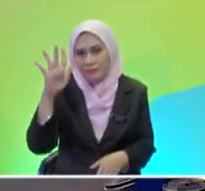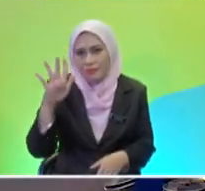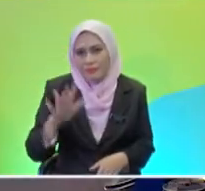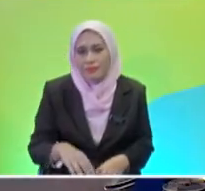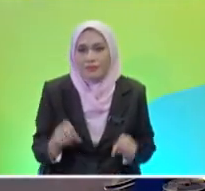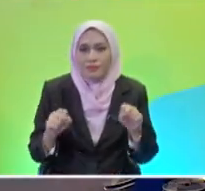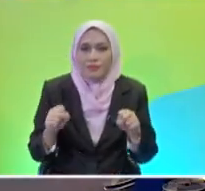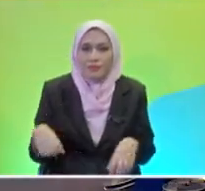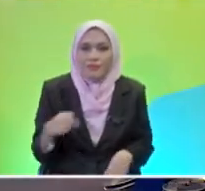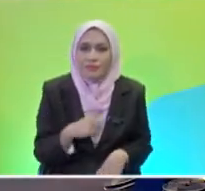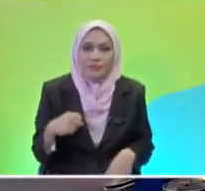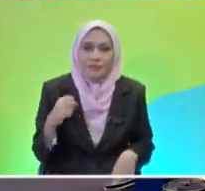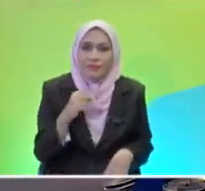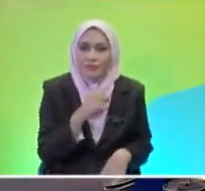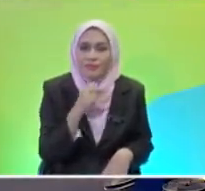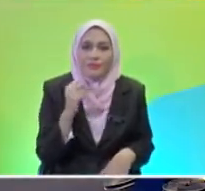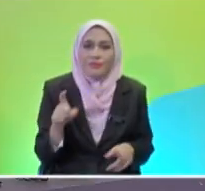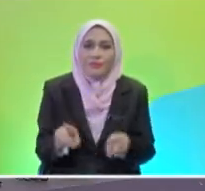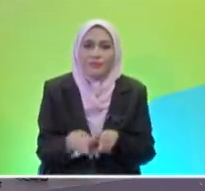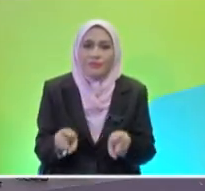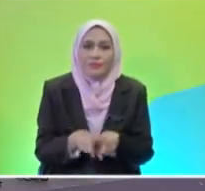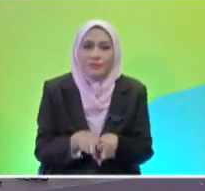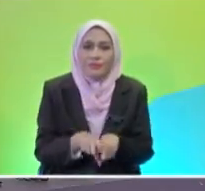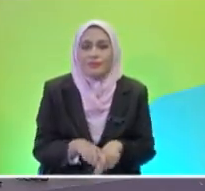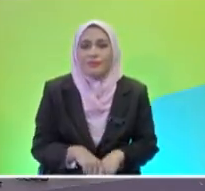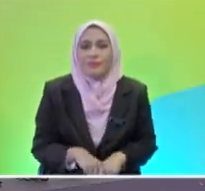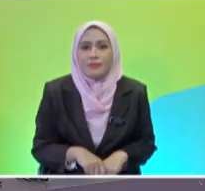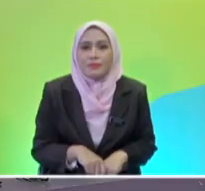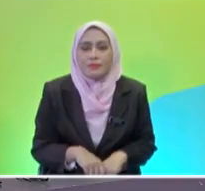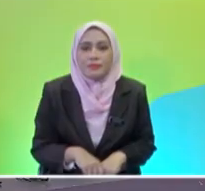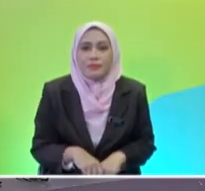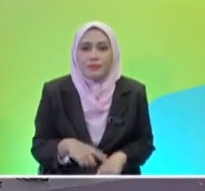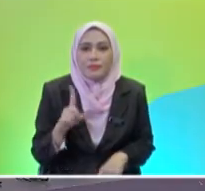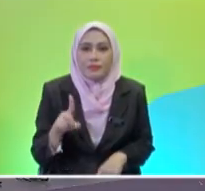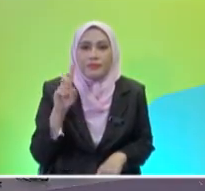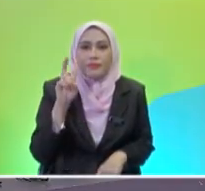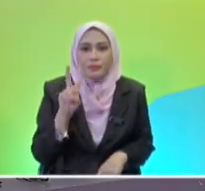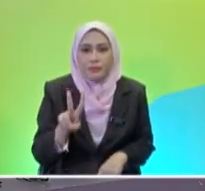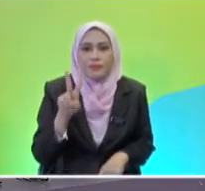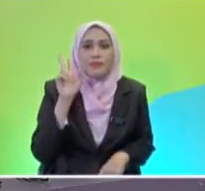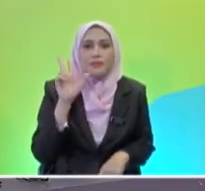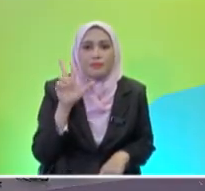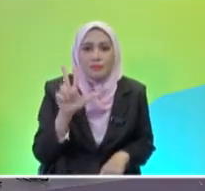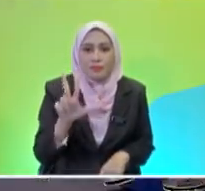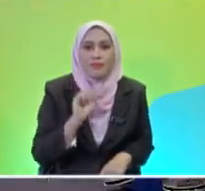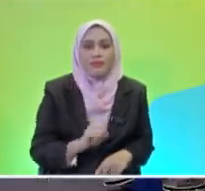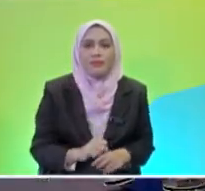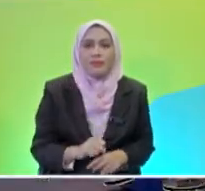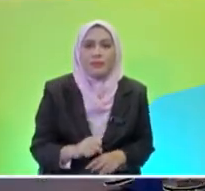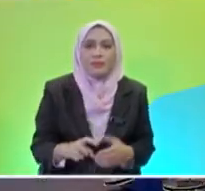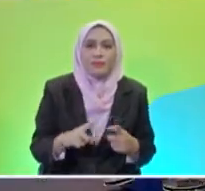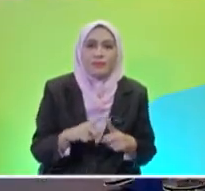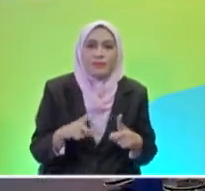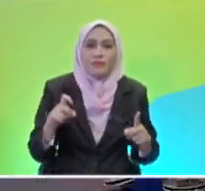rangkap depan ni boleh tak? Okey, sebab jom, kita dah lengkap, kan? Okey, satu, dua, mula.